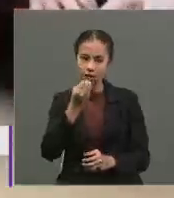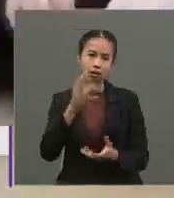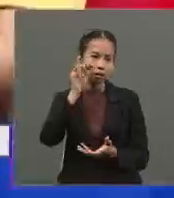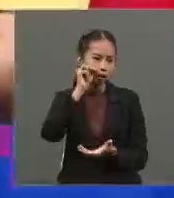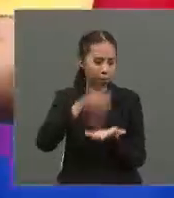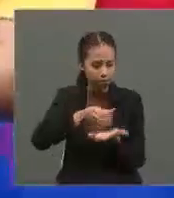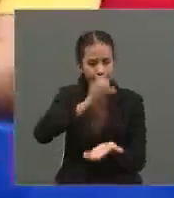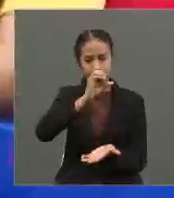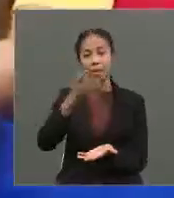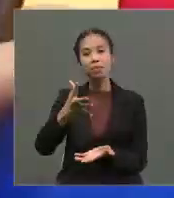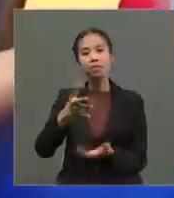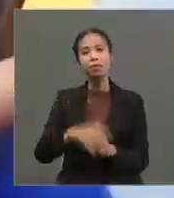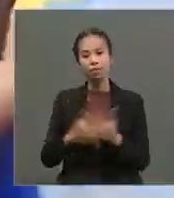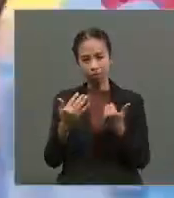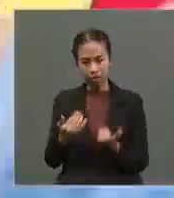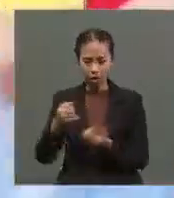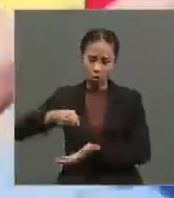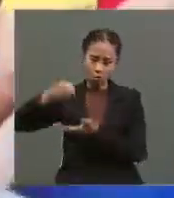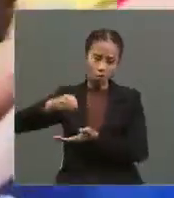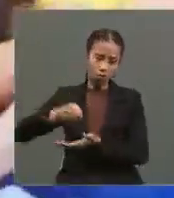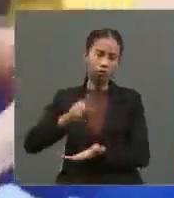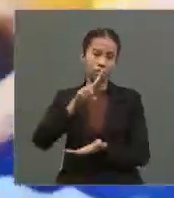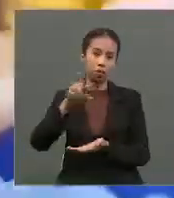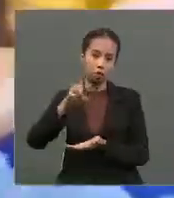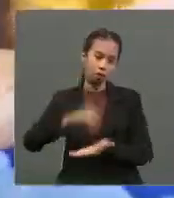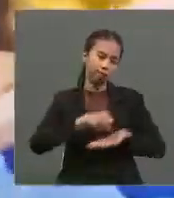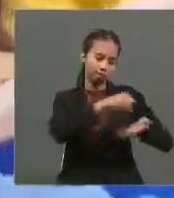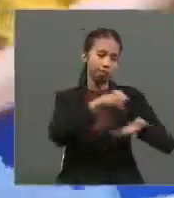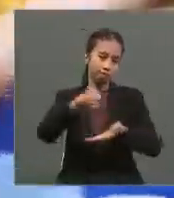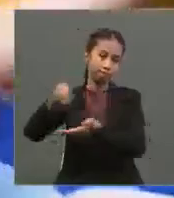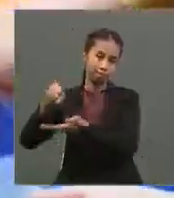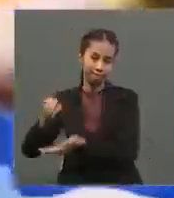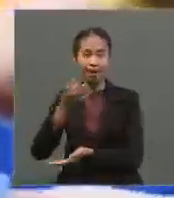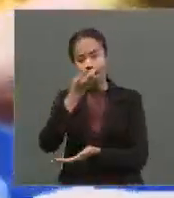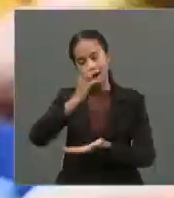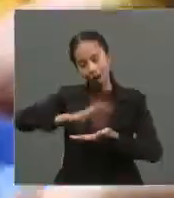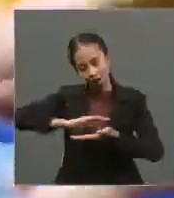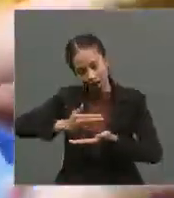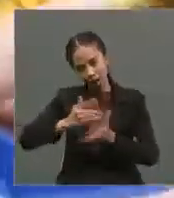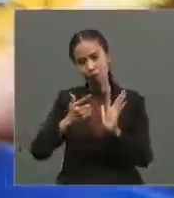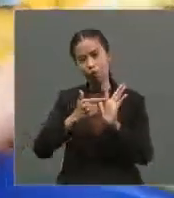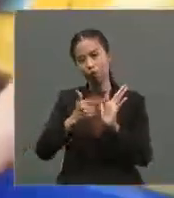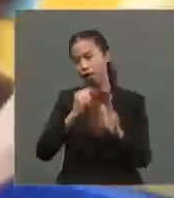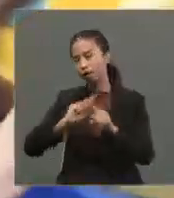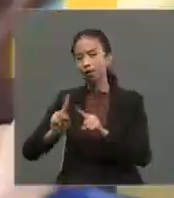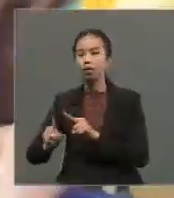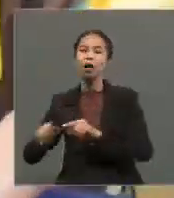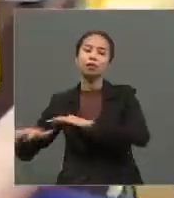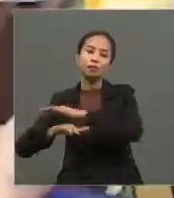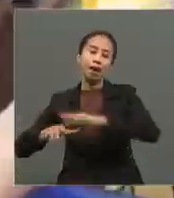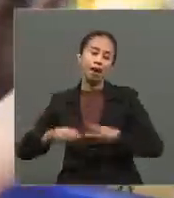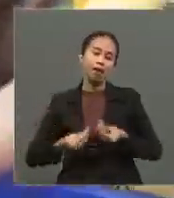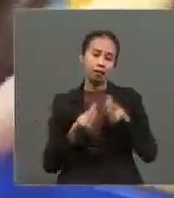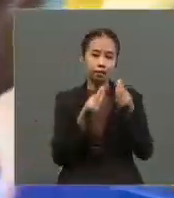และน้ำดื่มแล้วนะครับโดยมีการนำถุงยังชีพจำนวน100ถุงครับพร้อมกับน้ำดื่มและข้าวกล่องรวมไปจนถึงยารักษาโรคเบื้องต้นไปมอบ